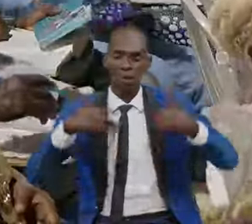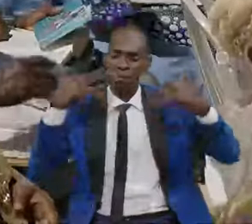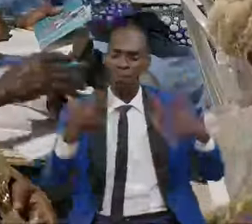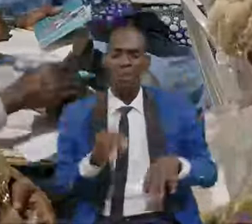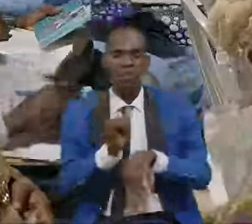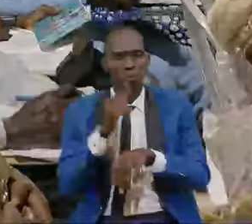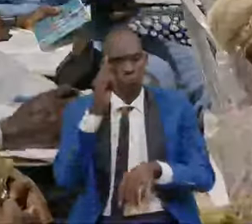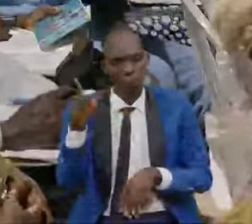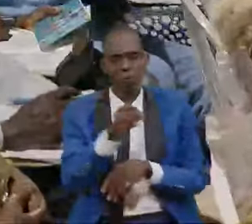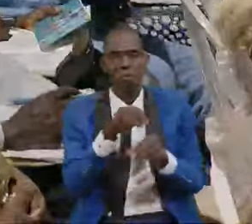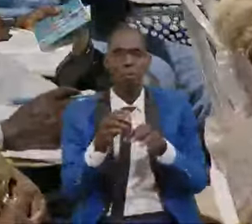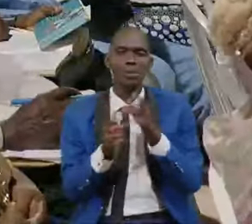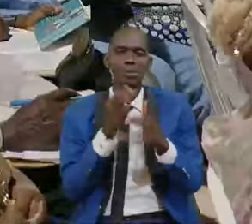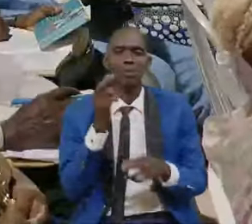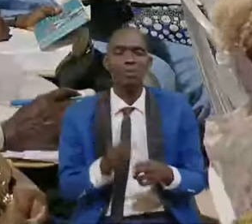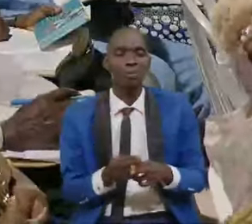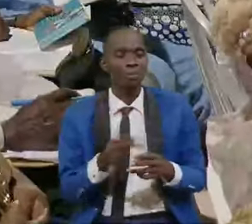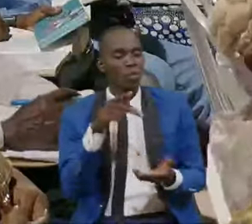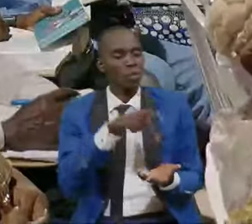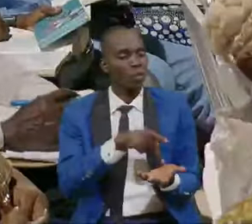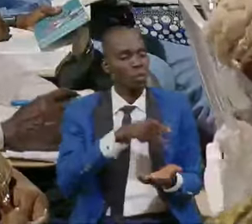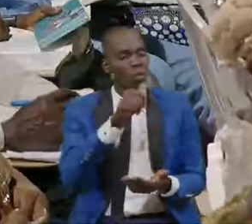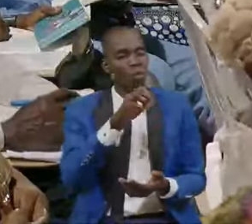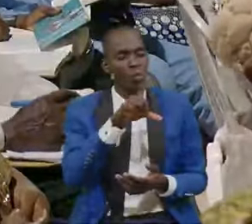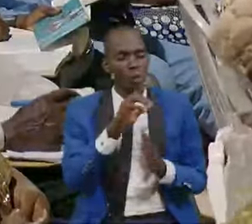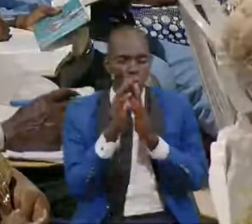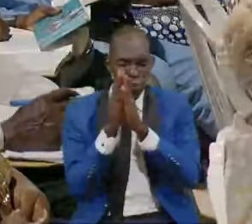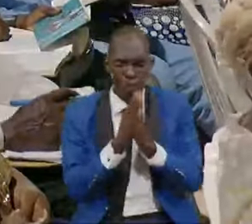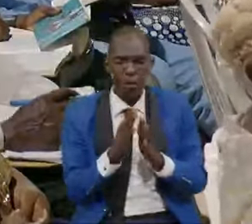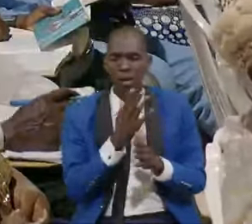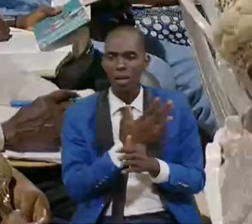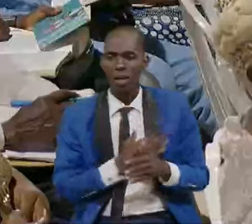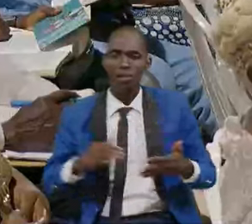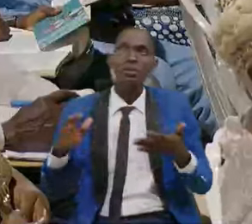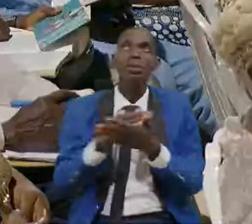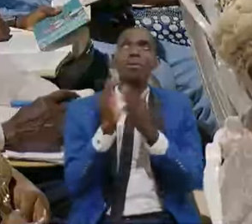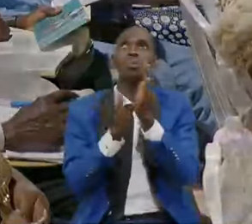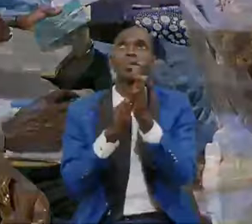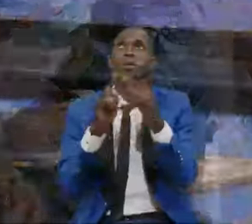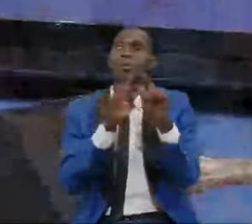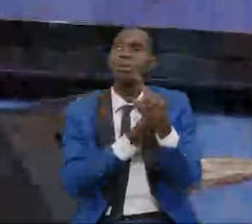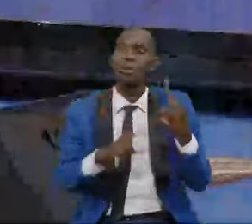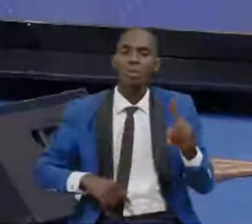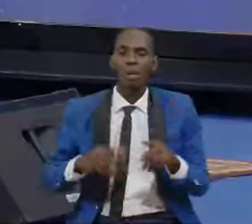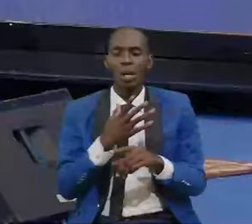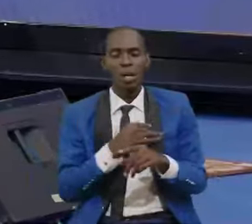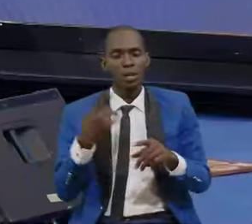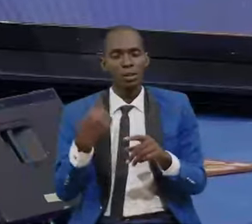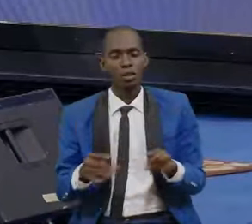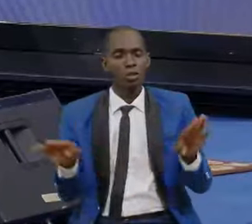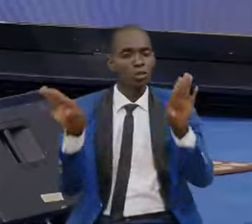toi. Paul et Silas ont prié, ils ont chanté les louanges de l'Éternel et les portes des prisons